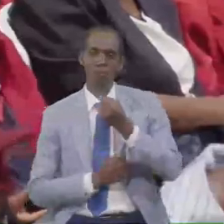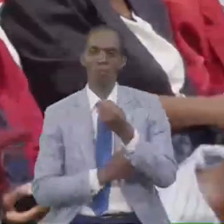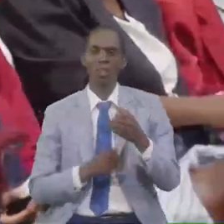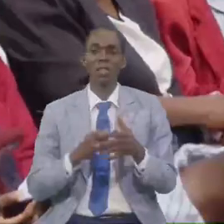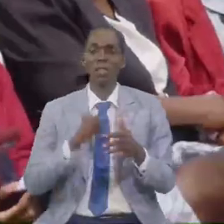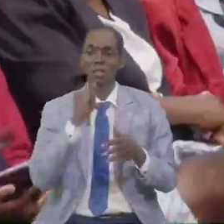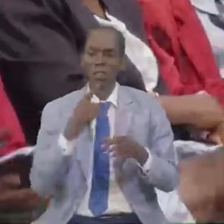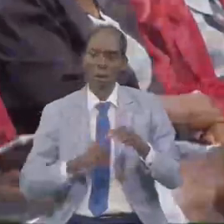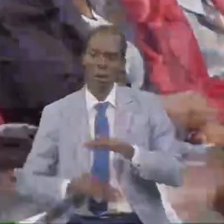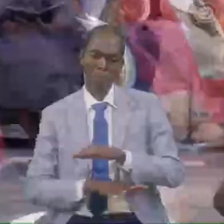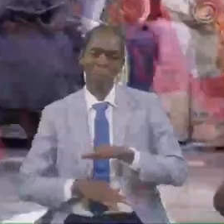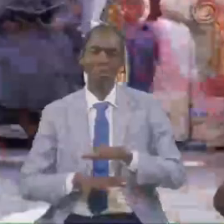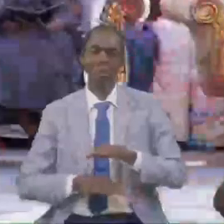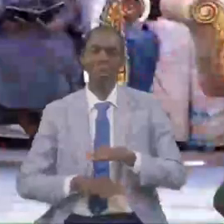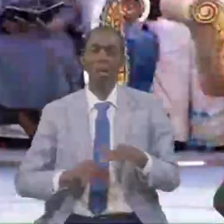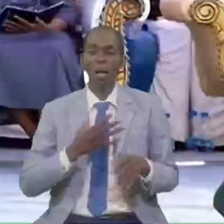C'est la base.